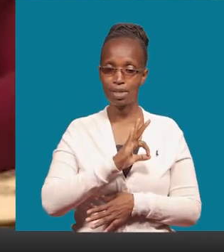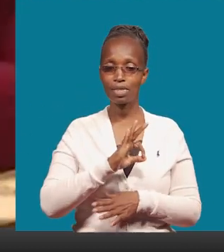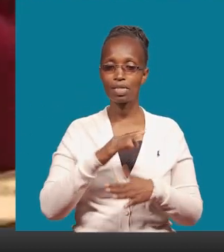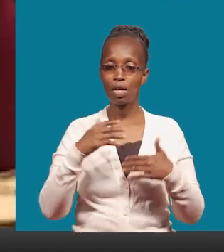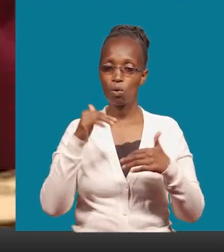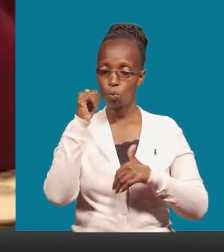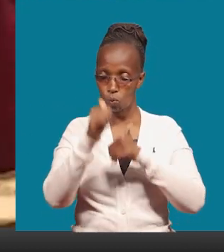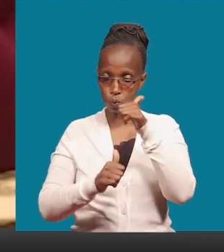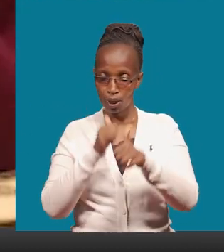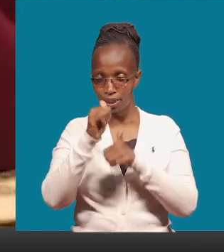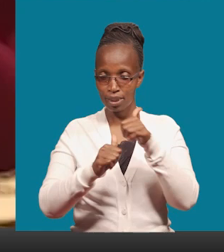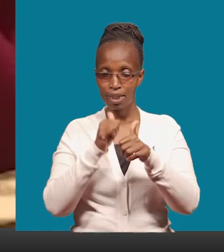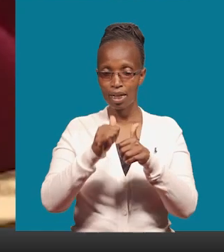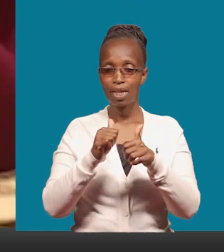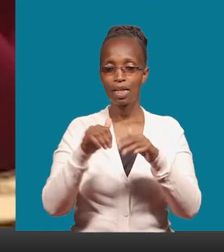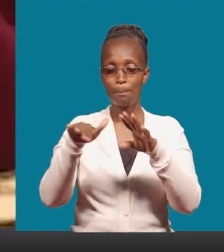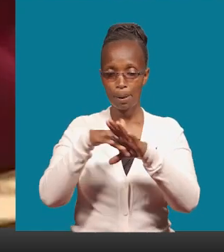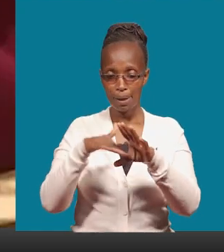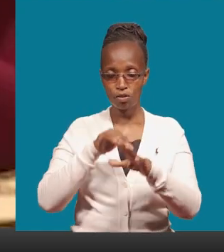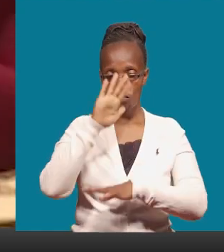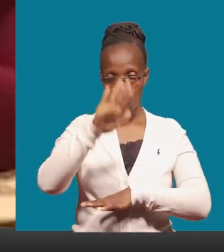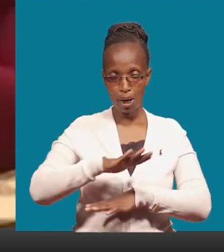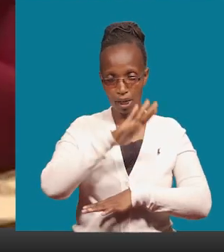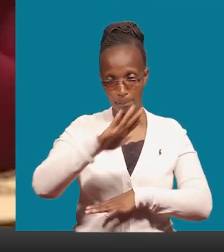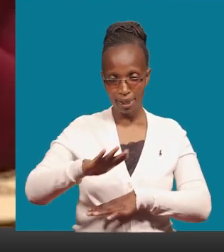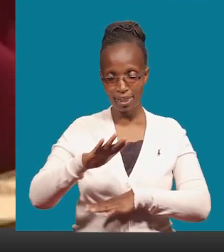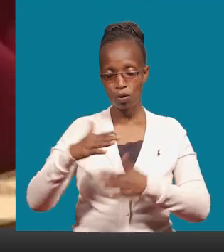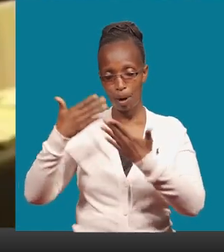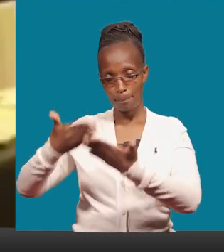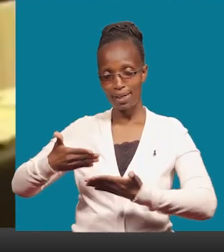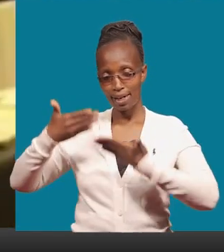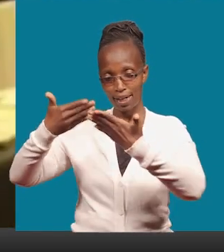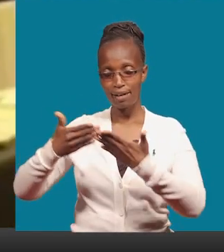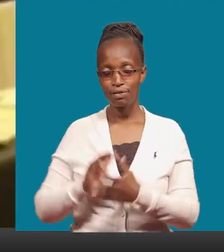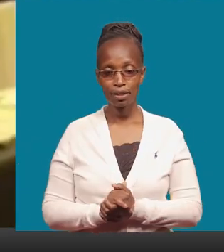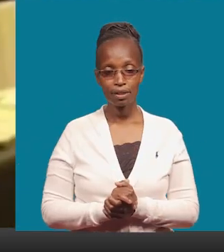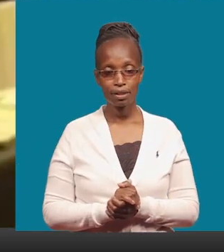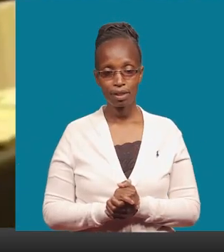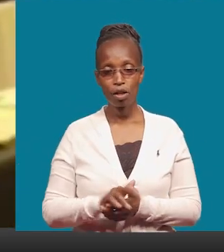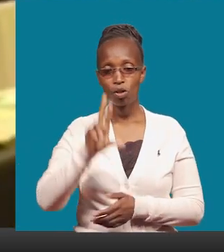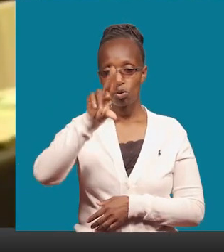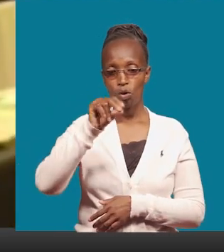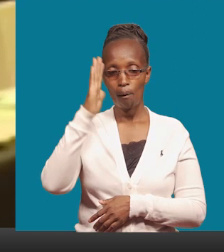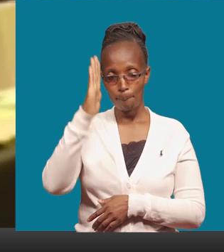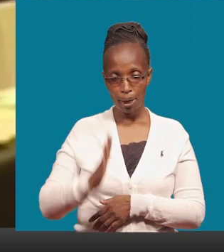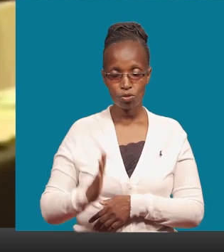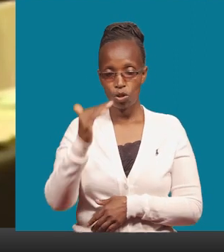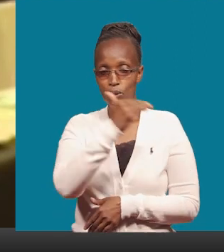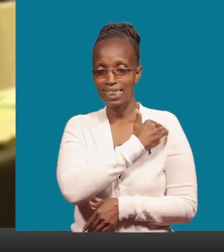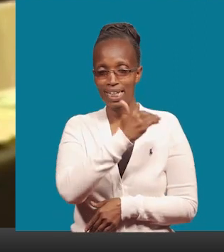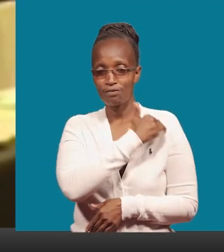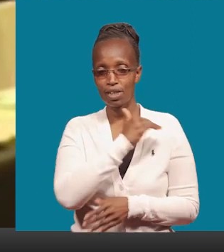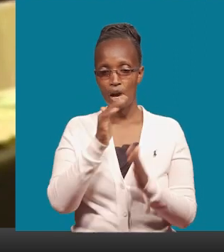ambayo wabunge la 13 walikuwa wanapokea. Nobody in their right frame of mind